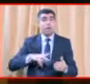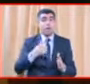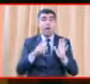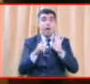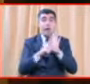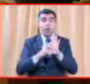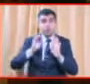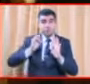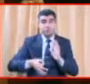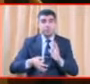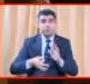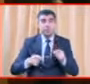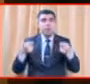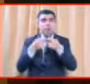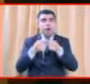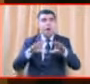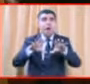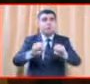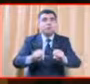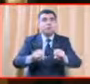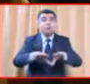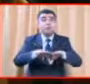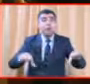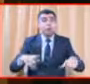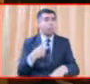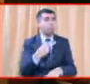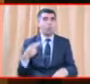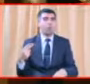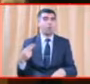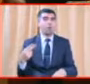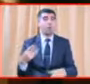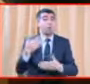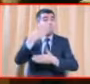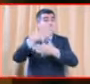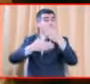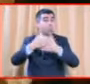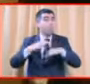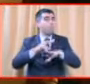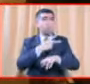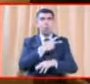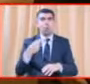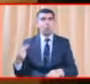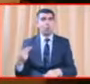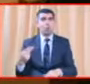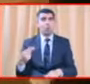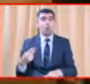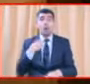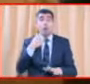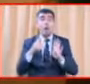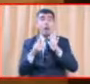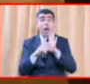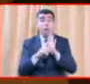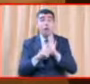حتى. من ناحية كيف يعالج، هناك كذلك في القانون 25-99